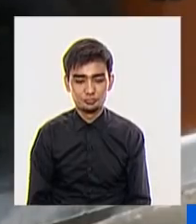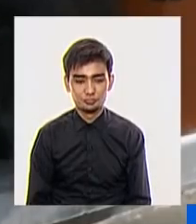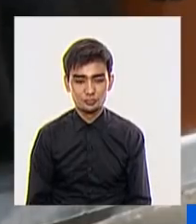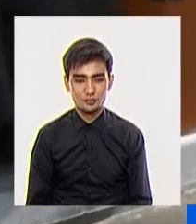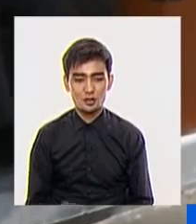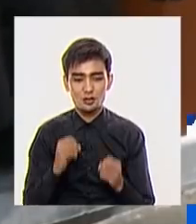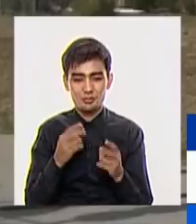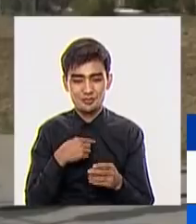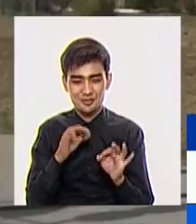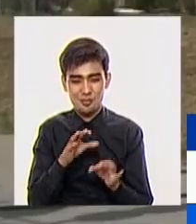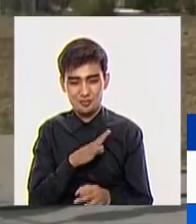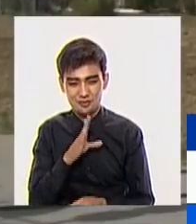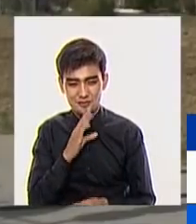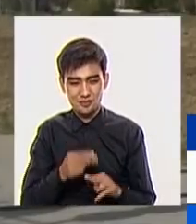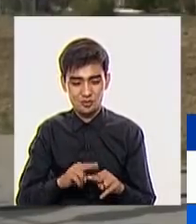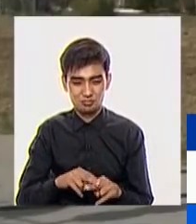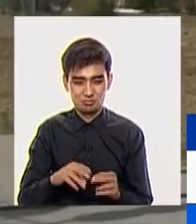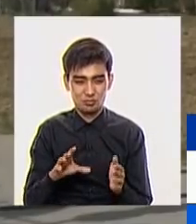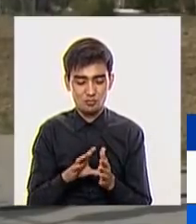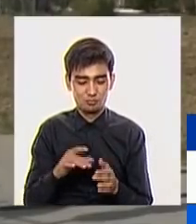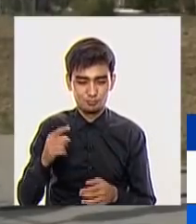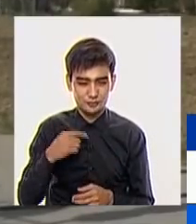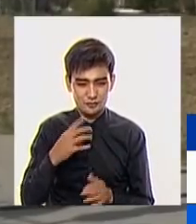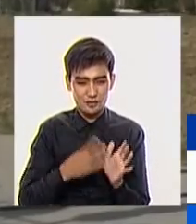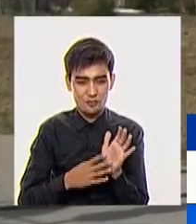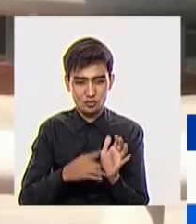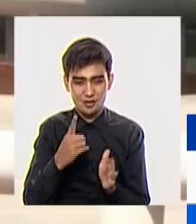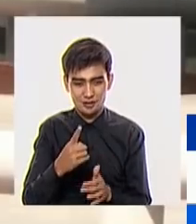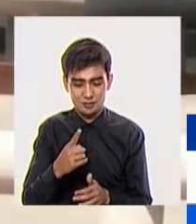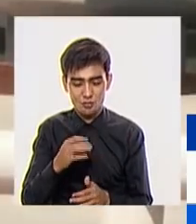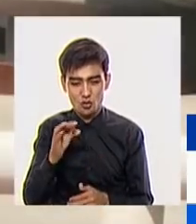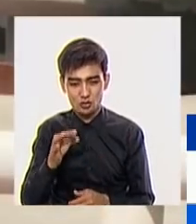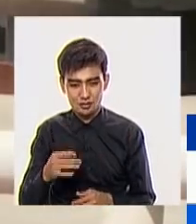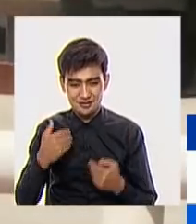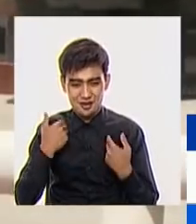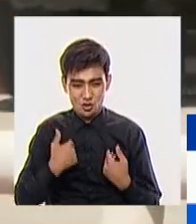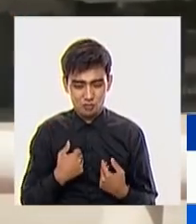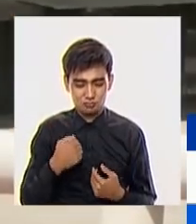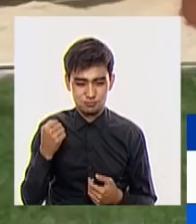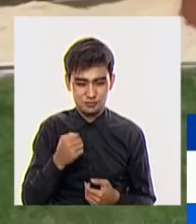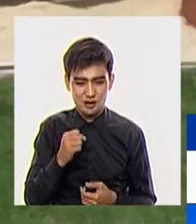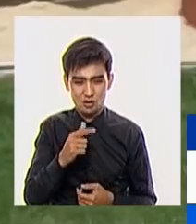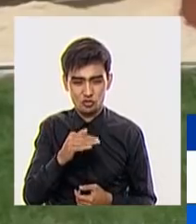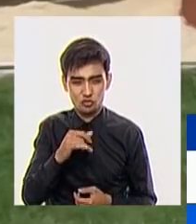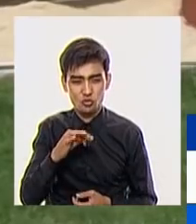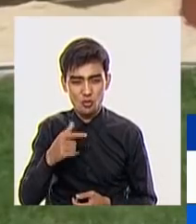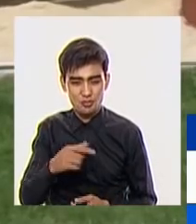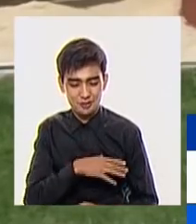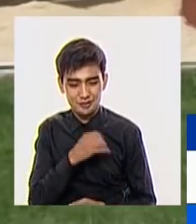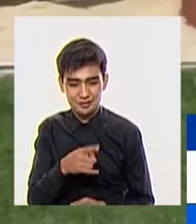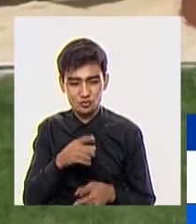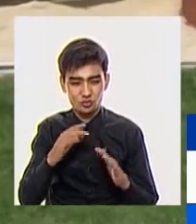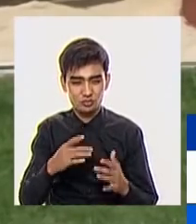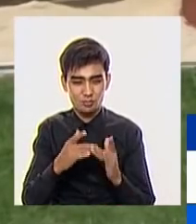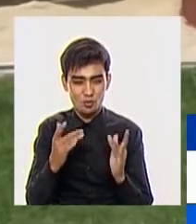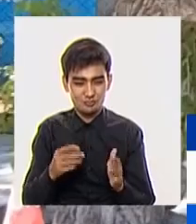Как мы уже рассказывали, девочка получила 91% ожогов тело после удара током. Это произошло на мосту